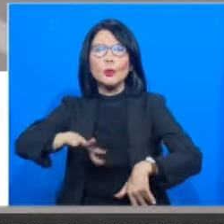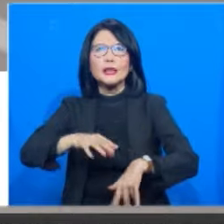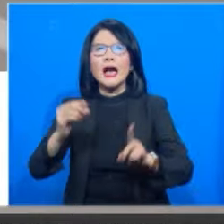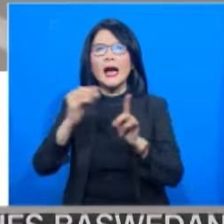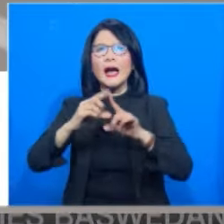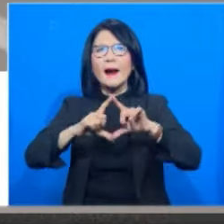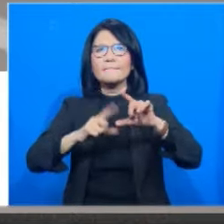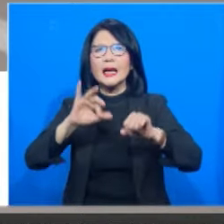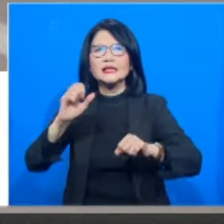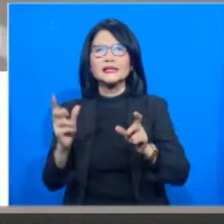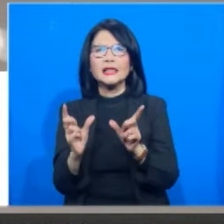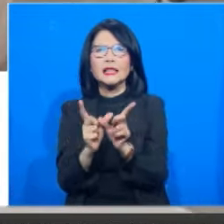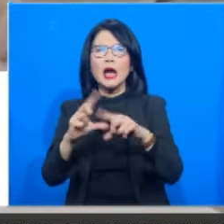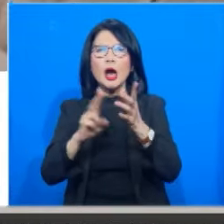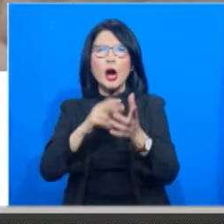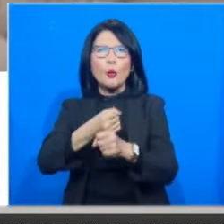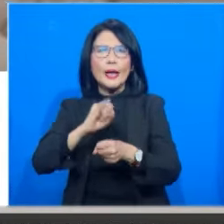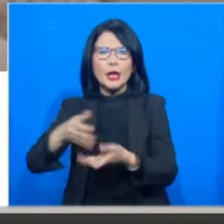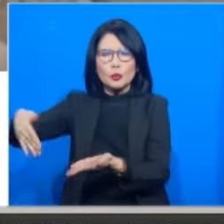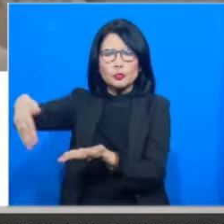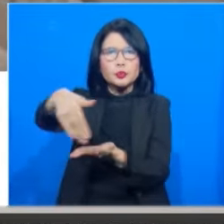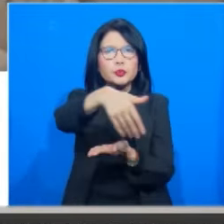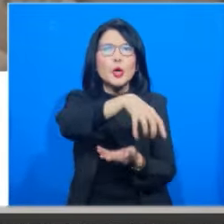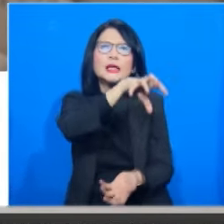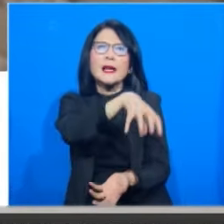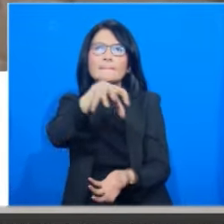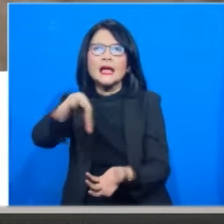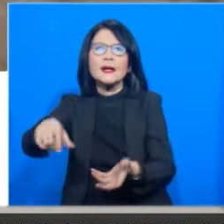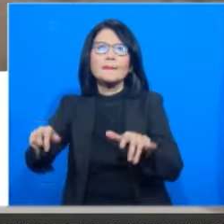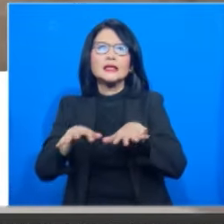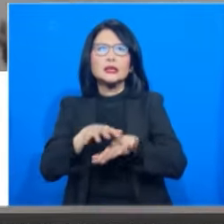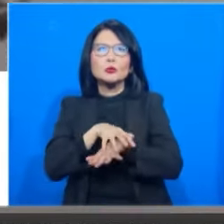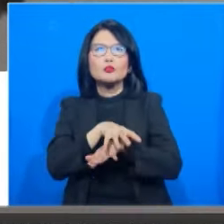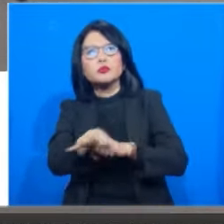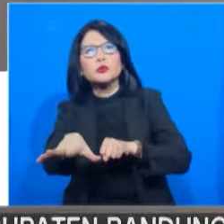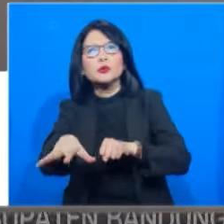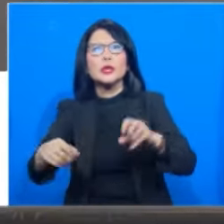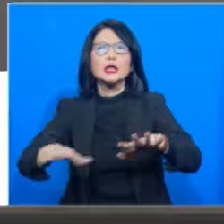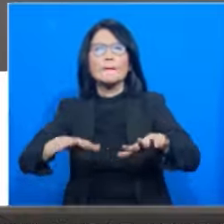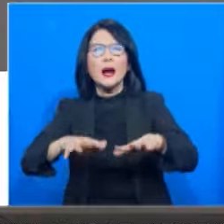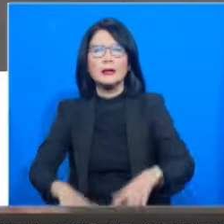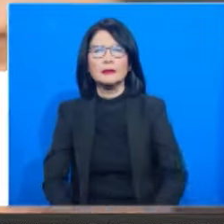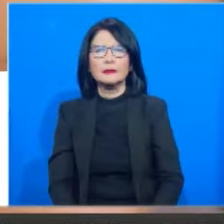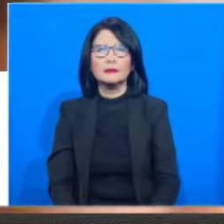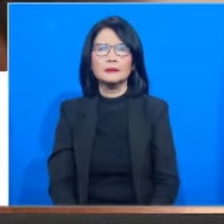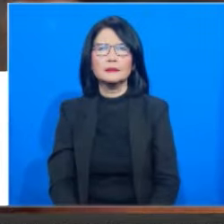Pasirwangi. BPBD Garut masih mengumpulkan data lokasi yang terkena dampak gempa.